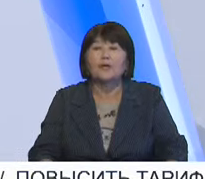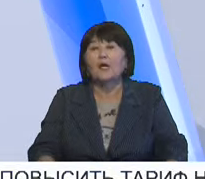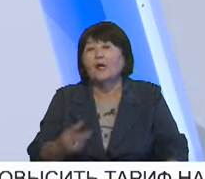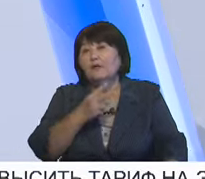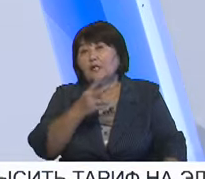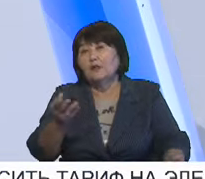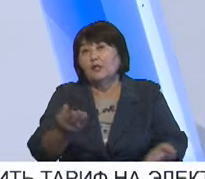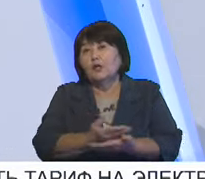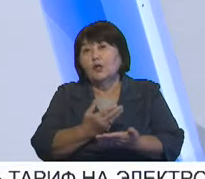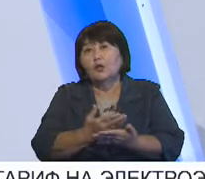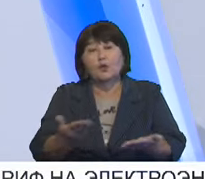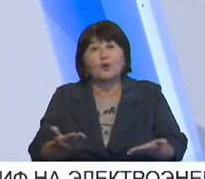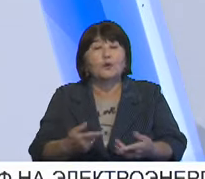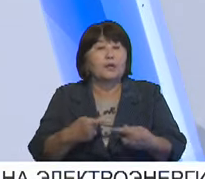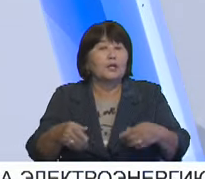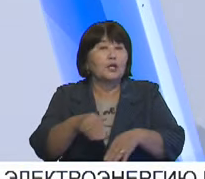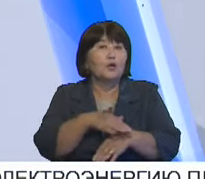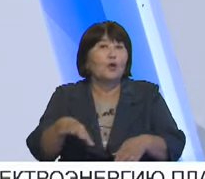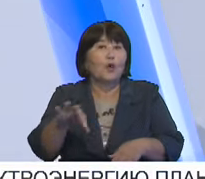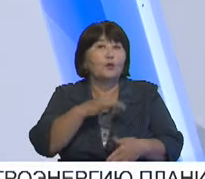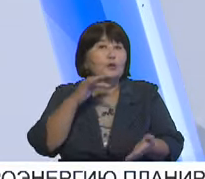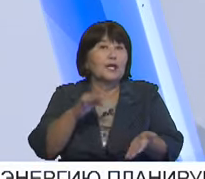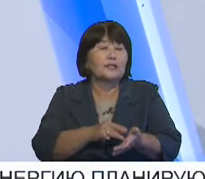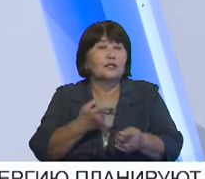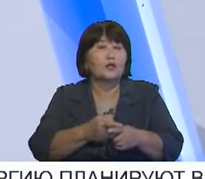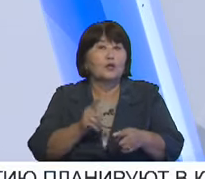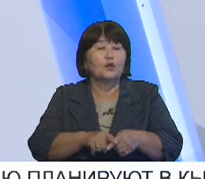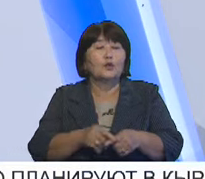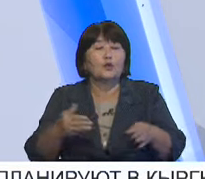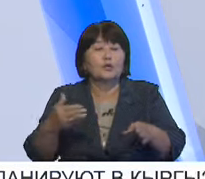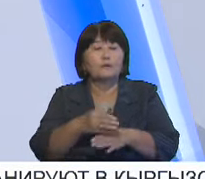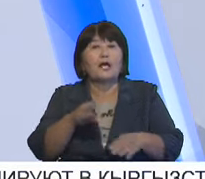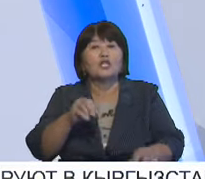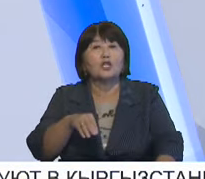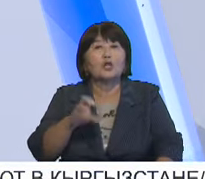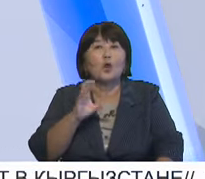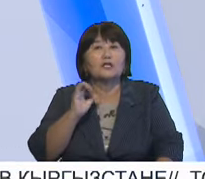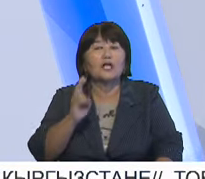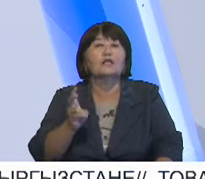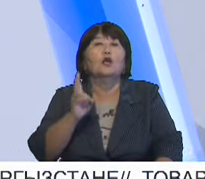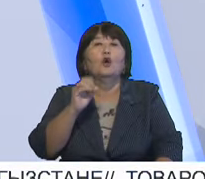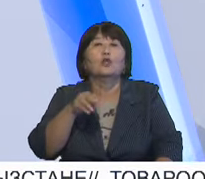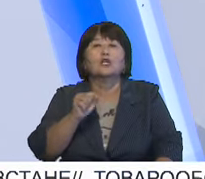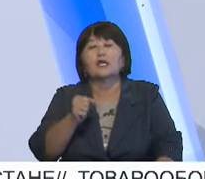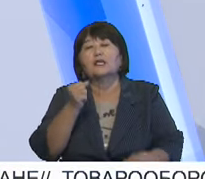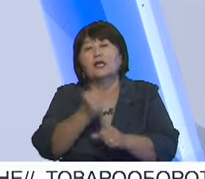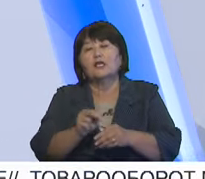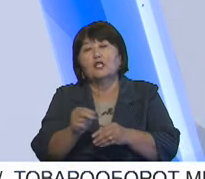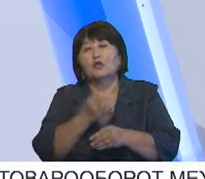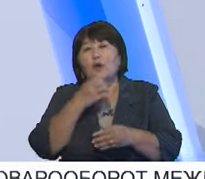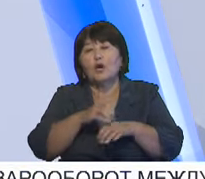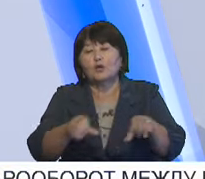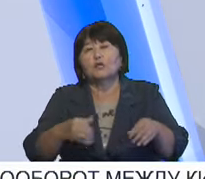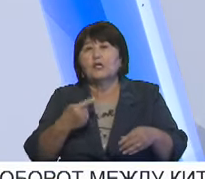Вы смотрите новости. На ряде улиц областного центра, в том числе на перекрестке Жельтухсан и Корхат-Ата, из-за ремонта теплотрассы сильно